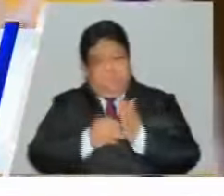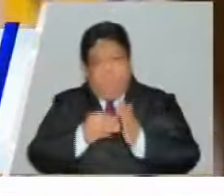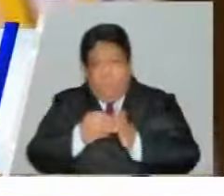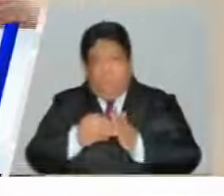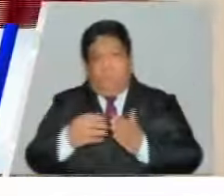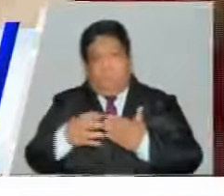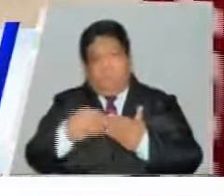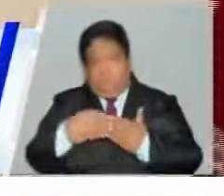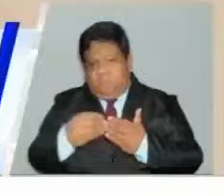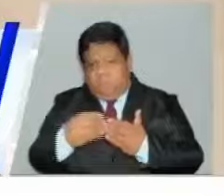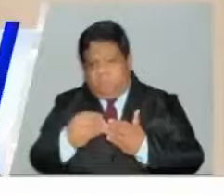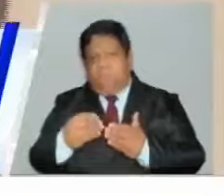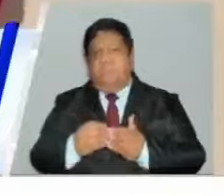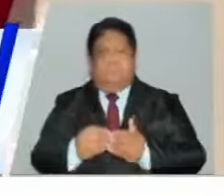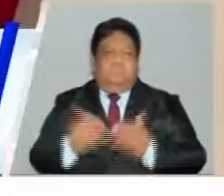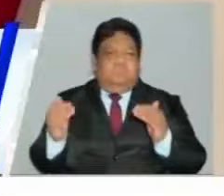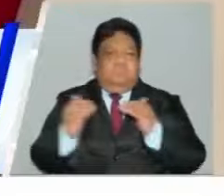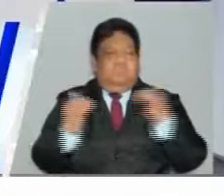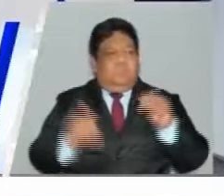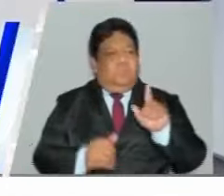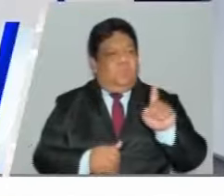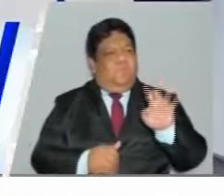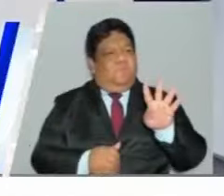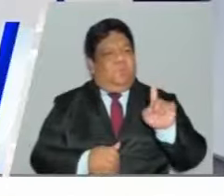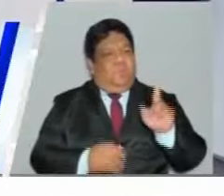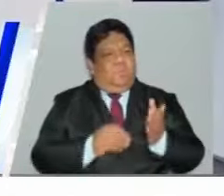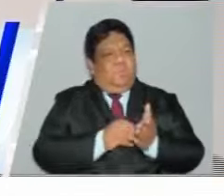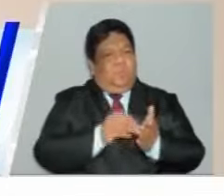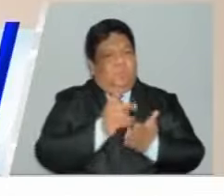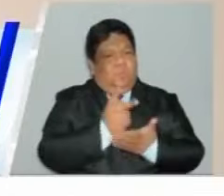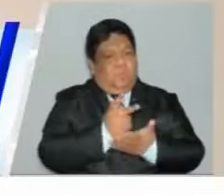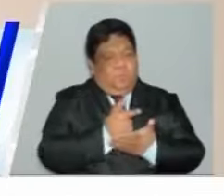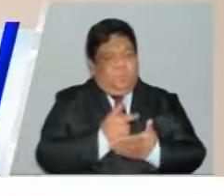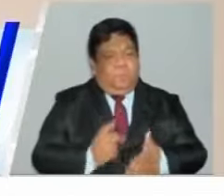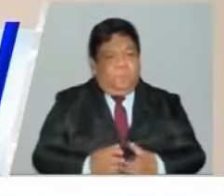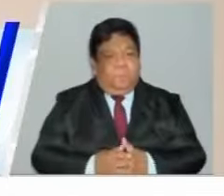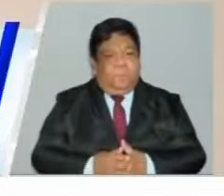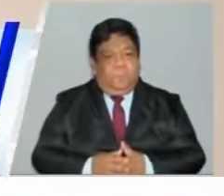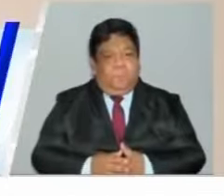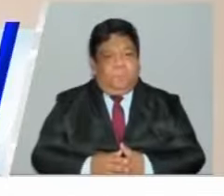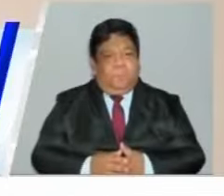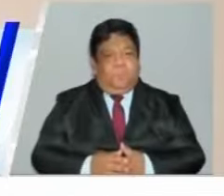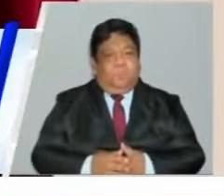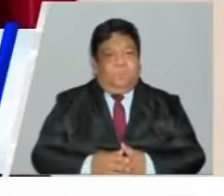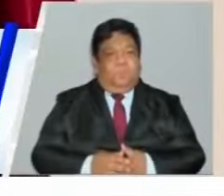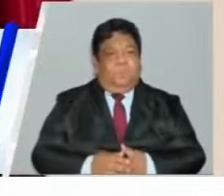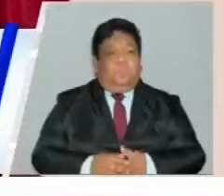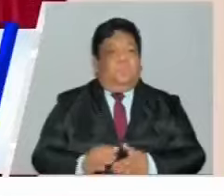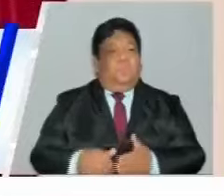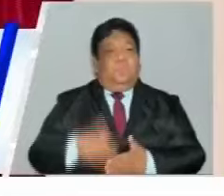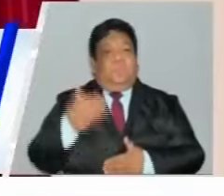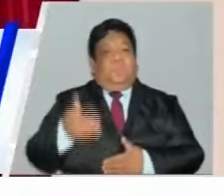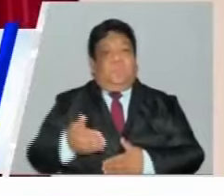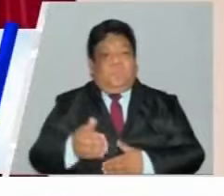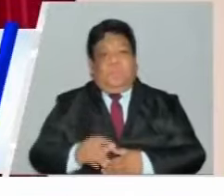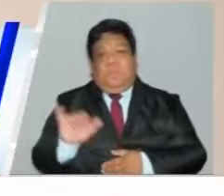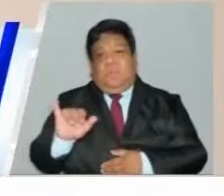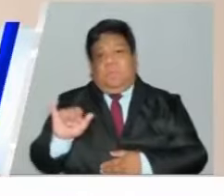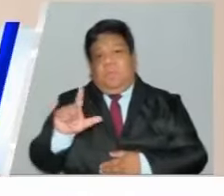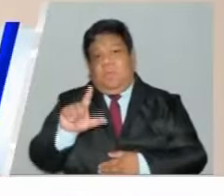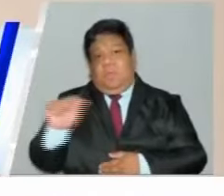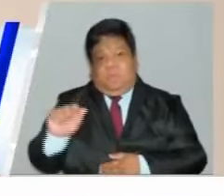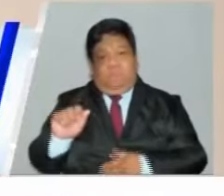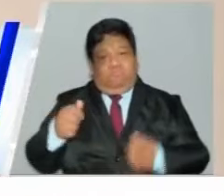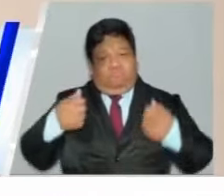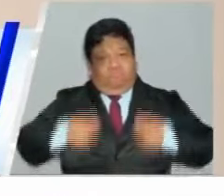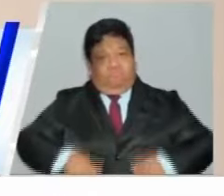million pesos. Isusubasta rin ang Los Angeles Lakers jersey ni Lebron James na ginamit naman sa game kung kailan nakuha niya ang